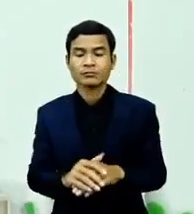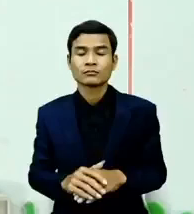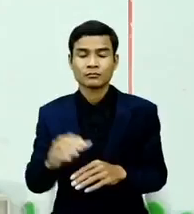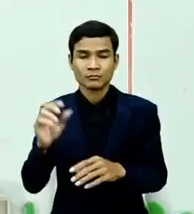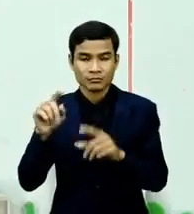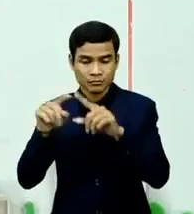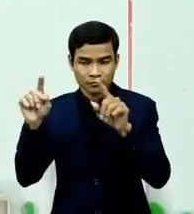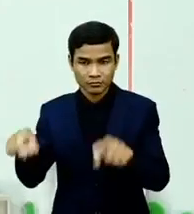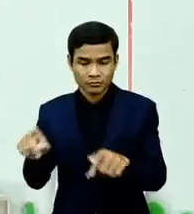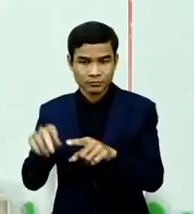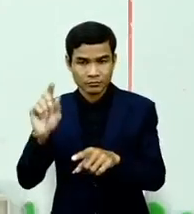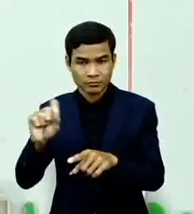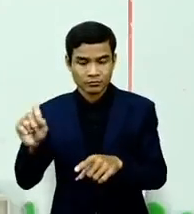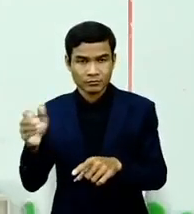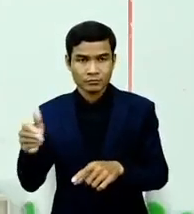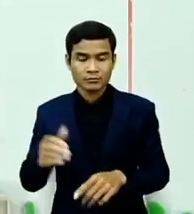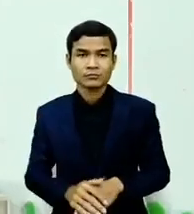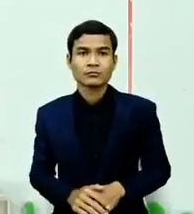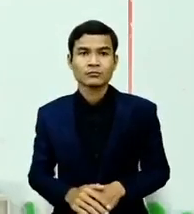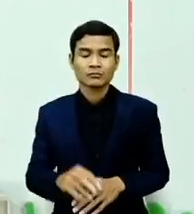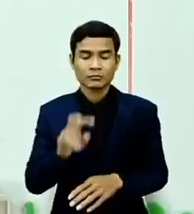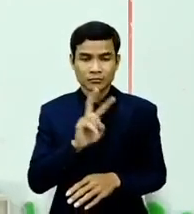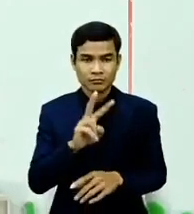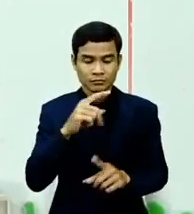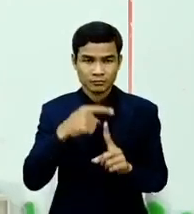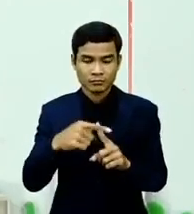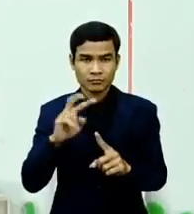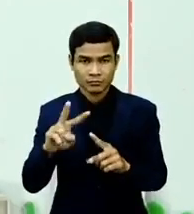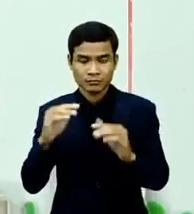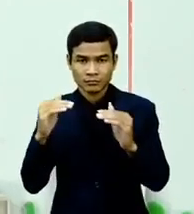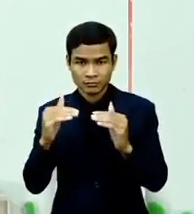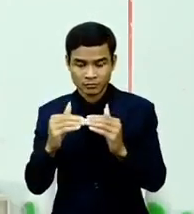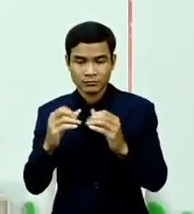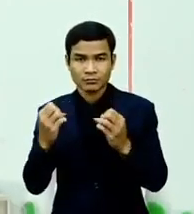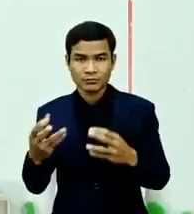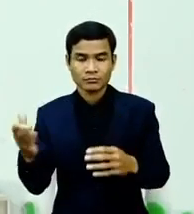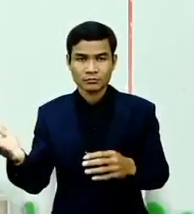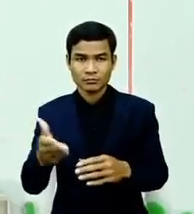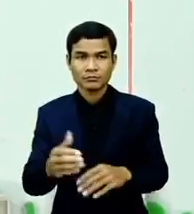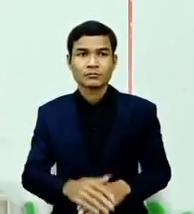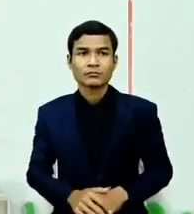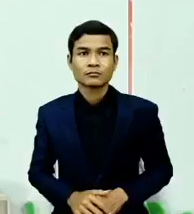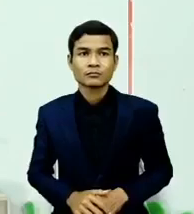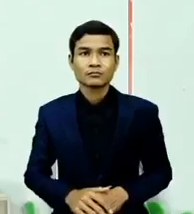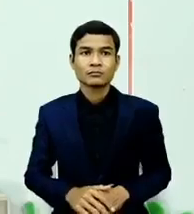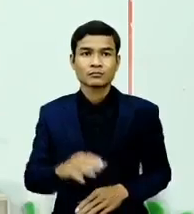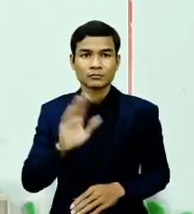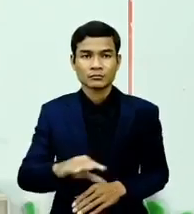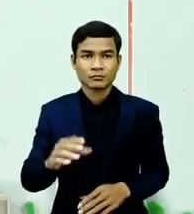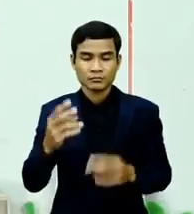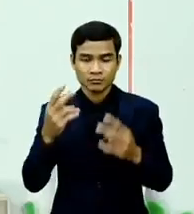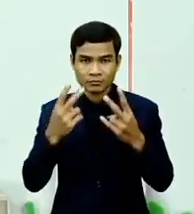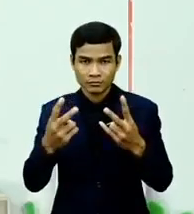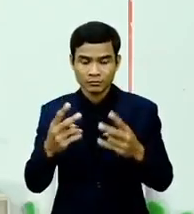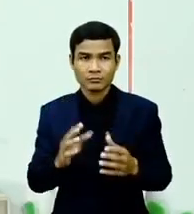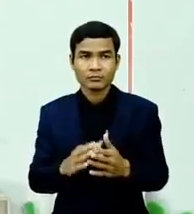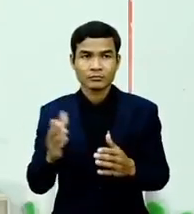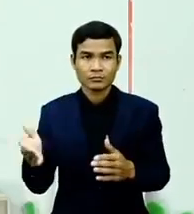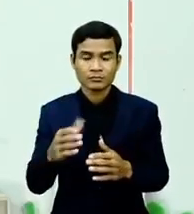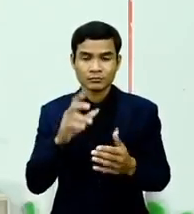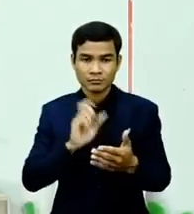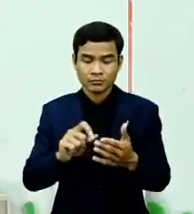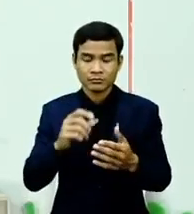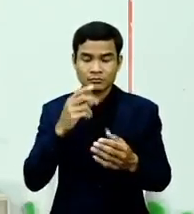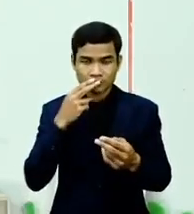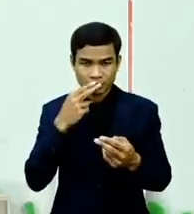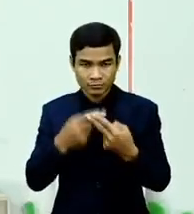វបំពេញលេខនៅក្នុងនេះណាកូនណាចា2បូក2ស្មើនឹងប៉ុន្មានចាអញ្ចឹងអ្វីដែលកូនធ្វើគឺកូនត្រូវសរសេរ